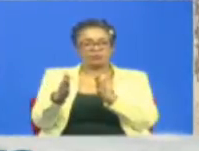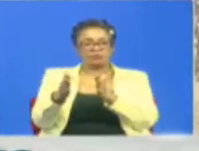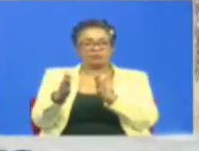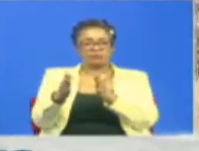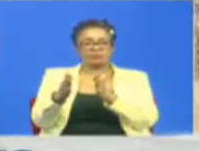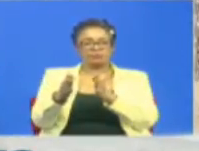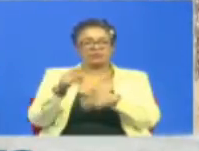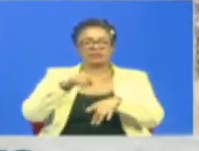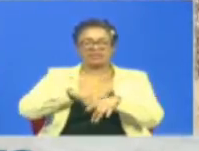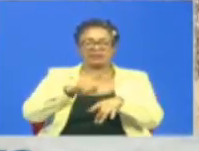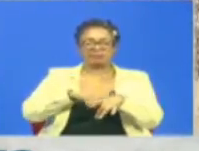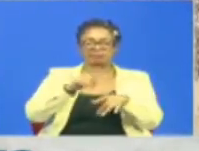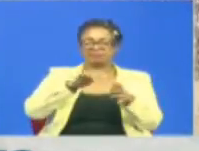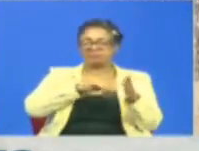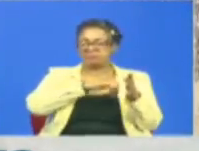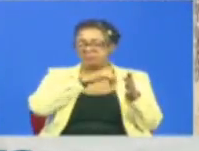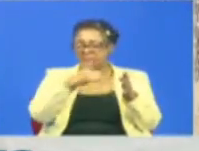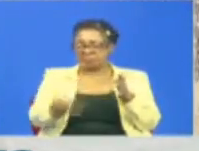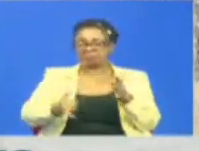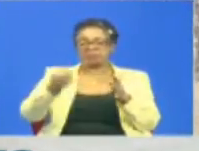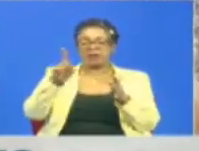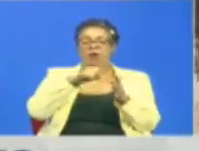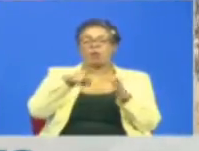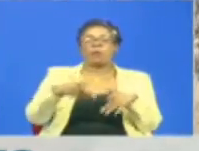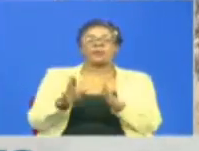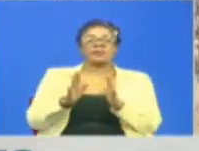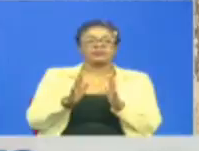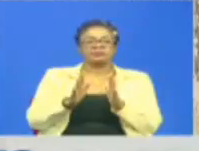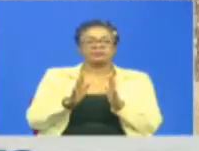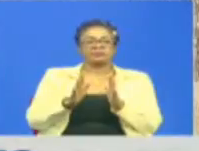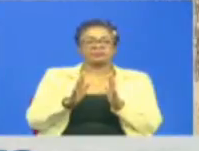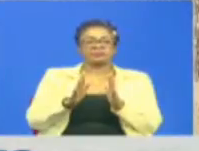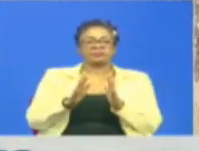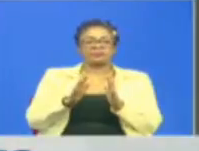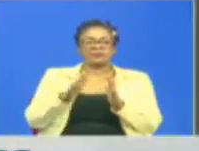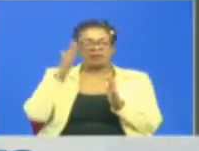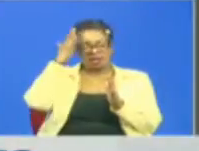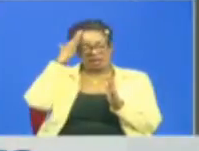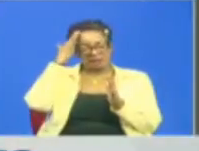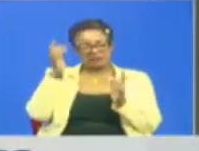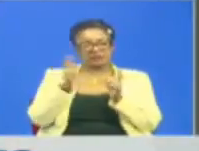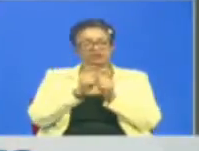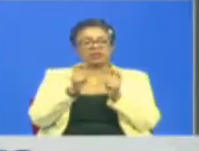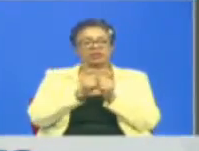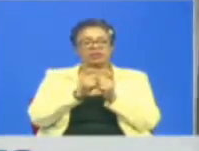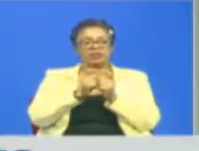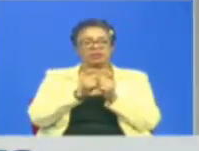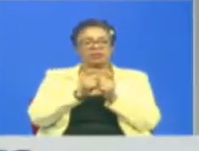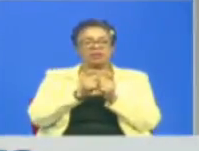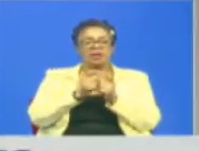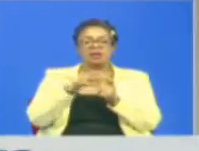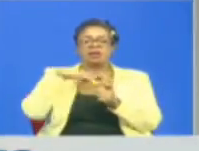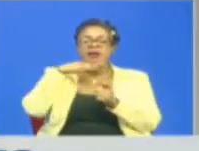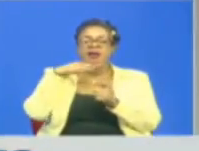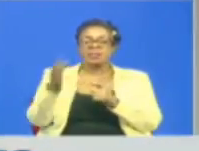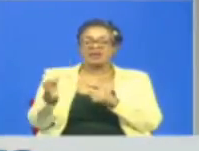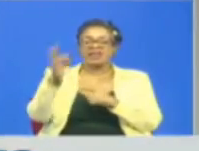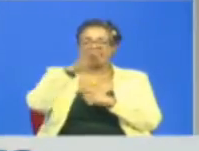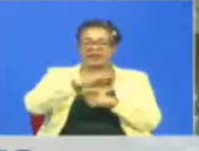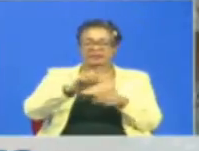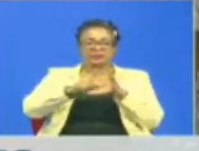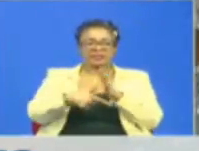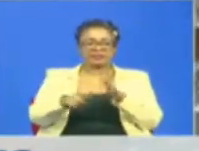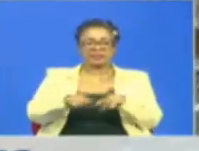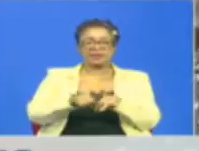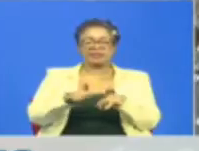venye alimugonga mtoto pia akaanguka vibaya. Akaumia kichwa. Akinyi died 3 days later while receiving